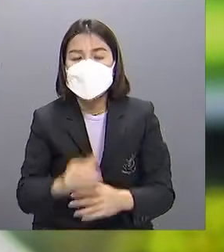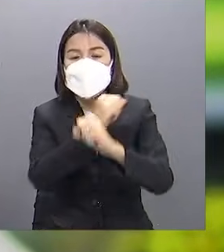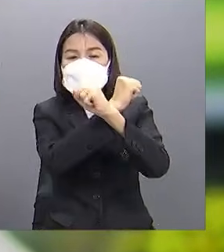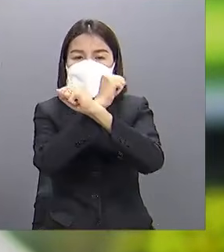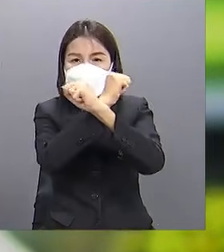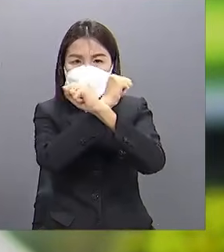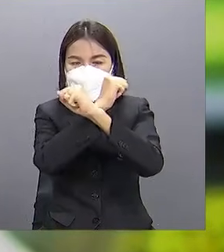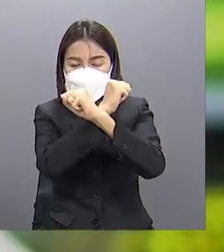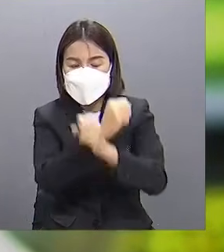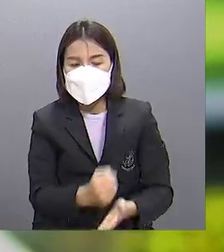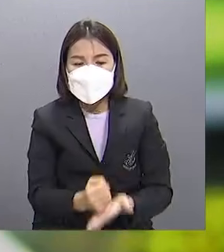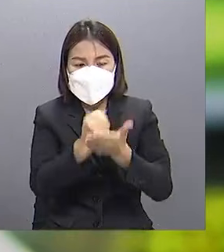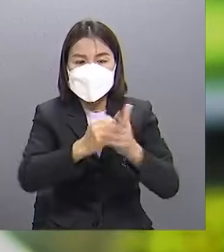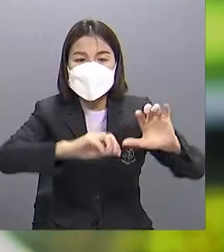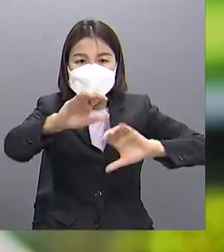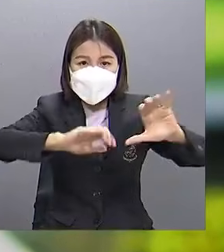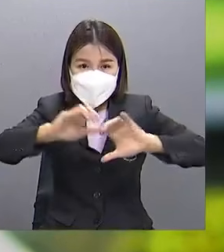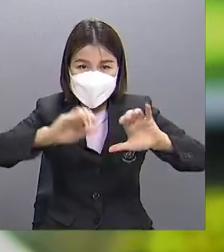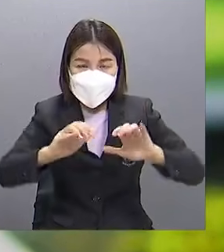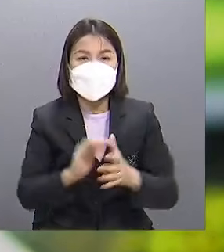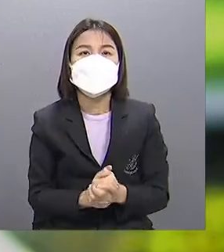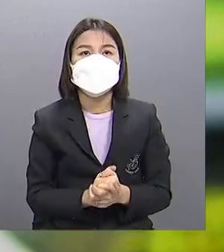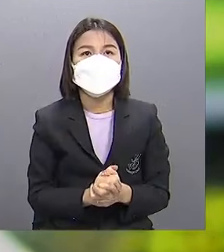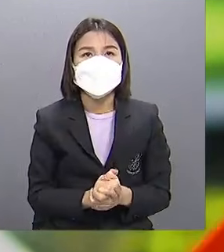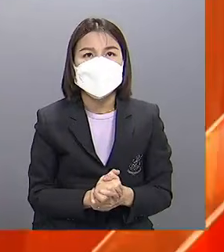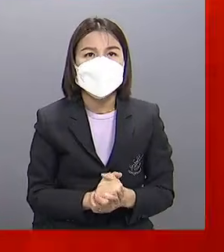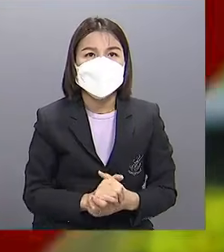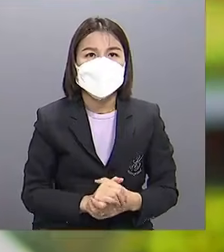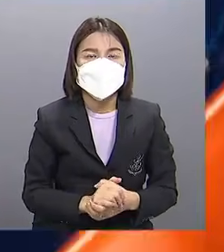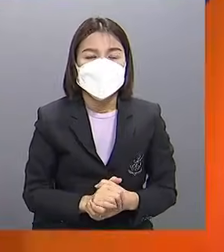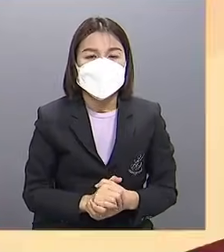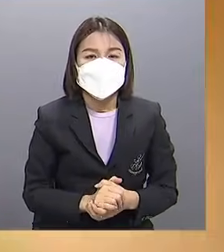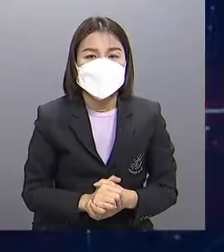แบบกับช่วงที่ชื่อว่า Disaster Risk Reduction